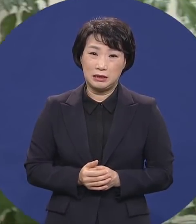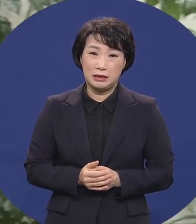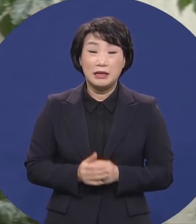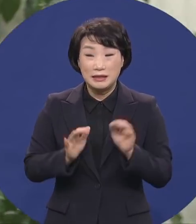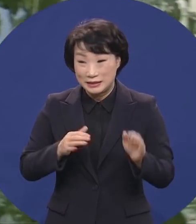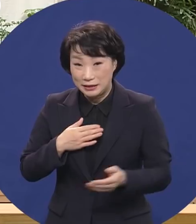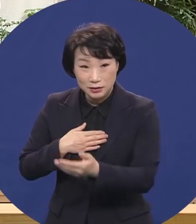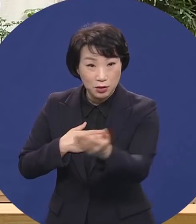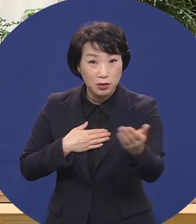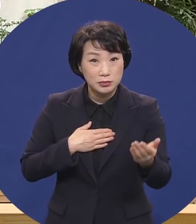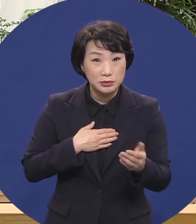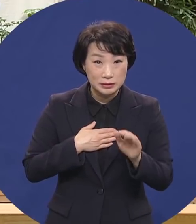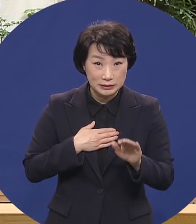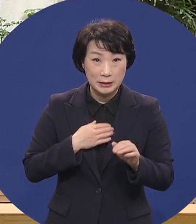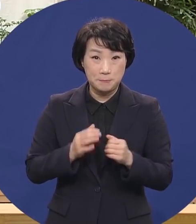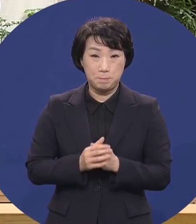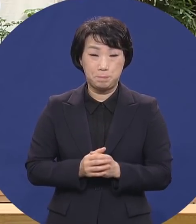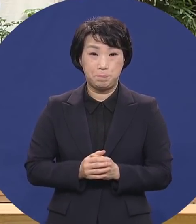여러분